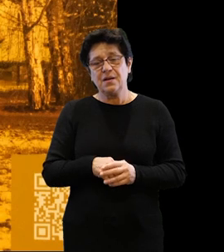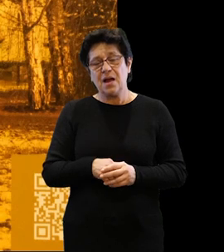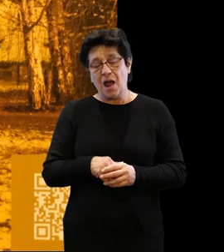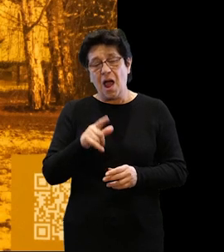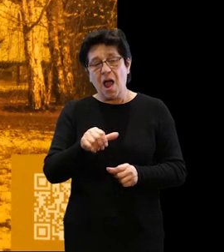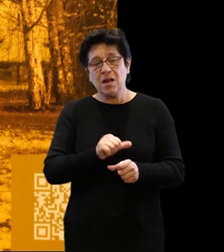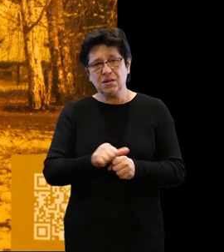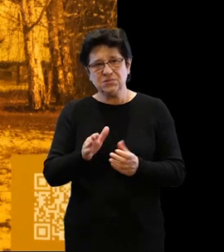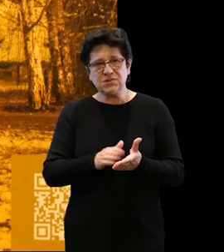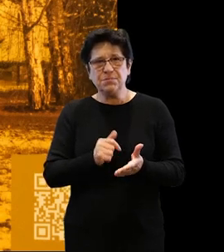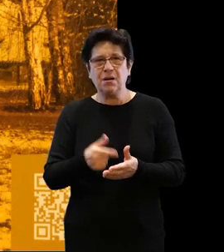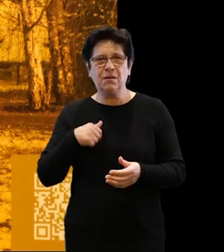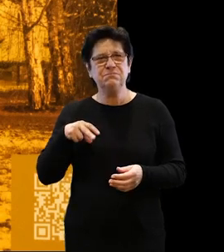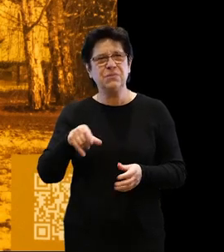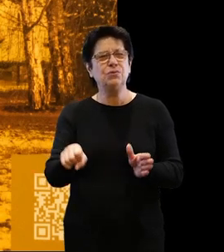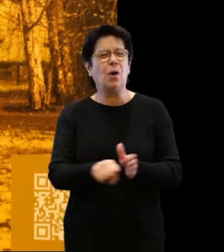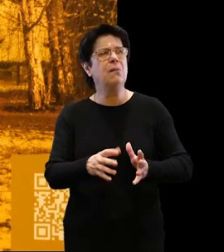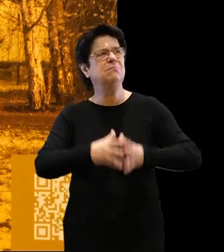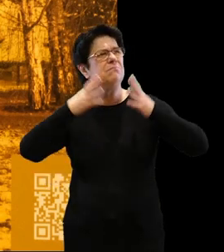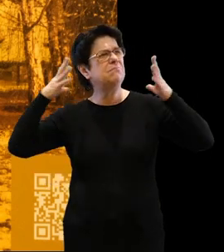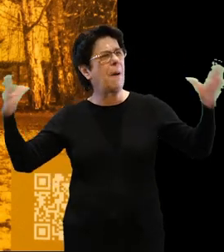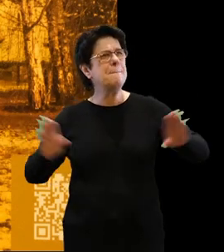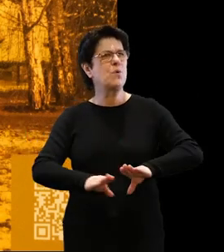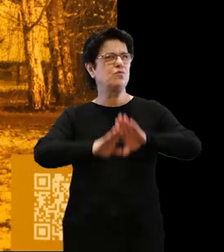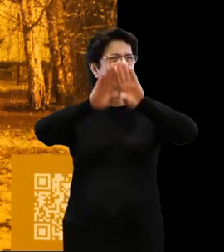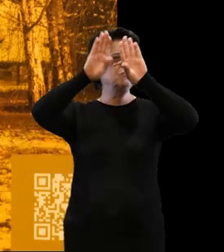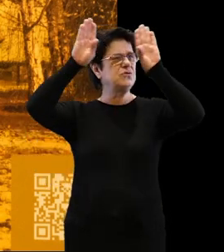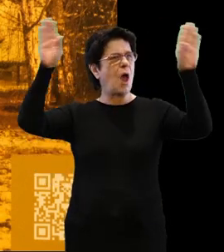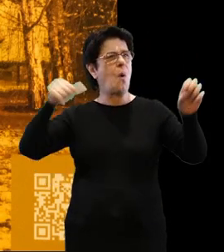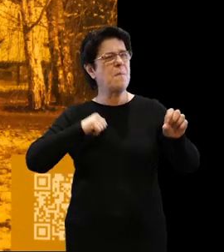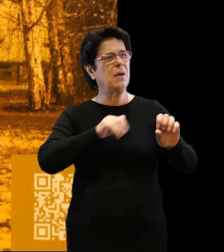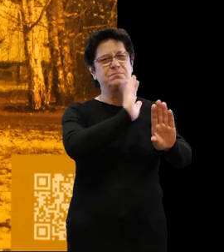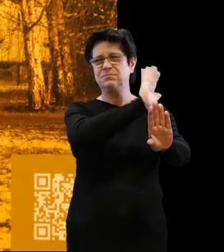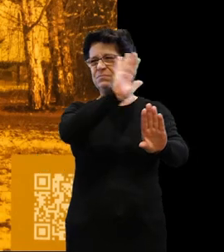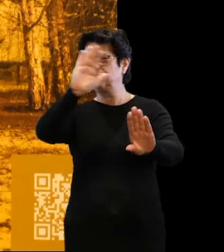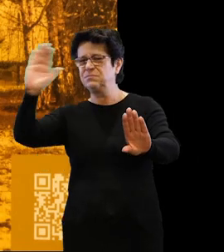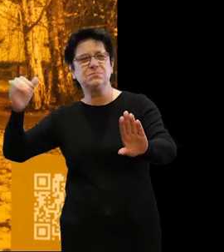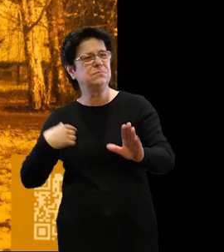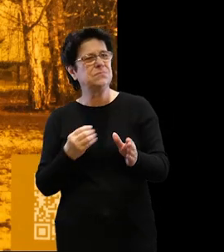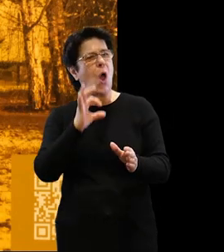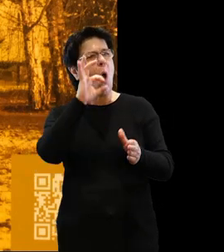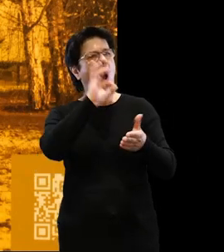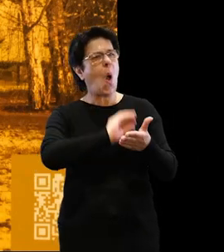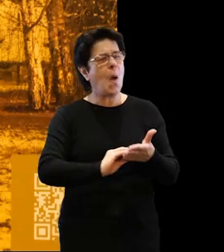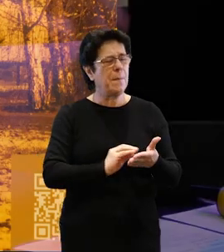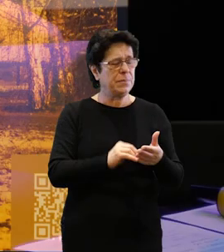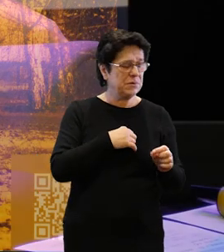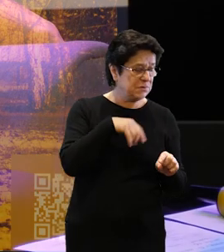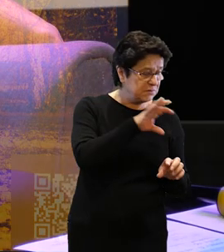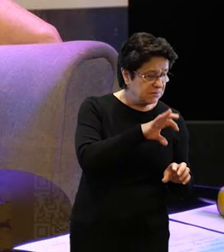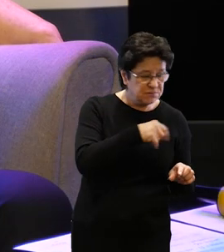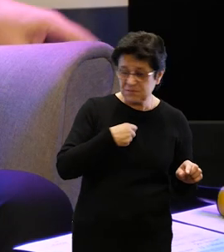idziemy czasami do dużego muzeum piękne gabloty fajne opisy No ale pytam się o jakieś dodatkowe szczegóły to ta pani